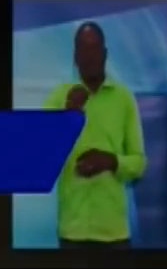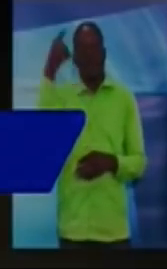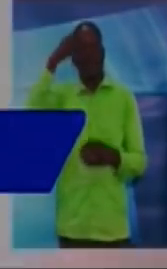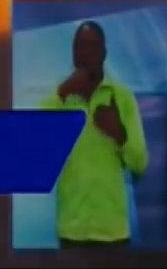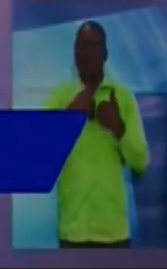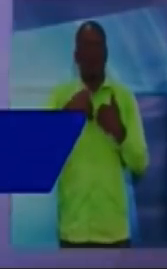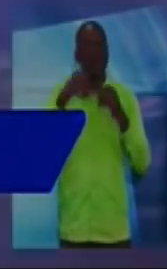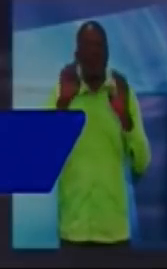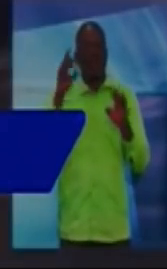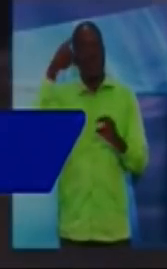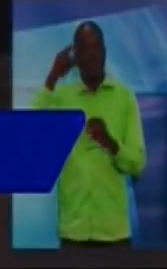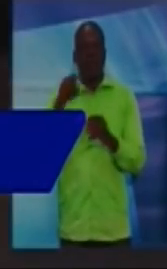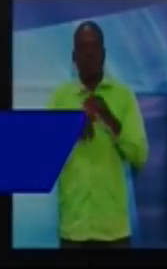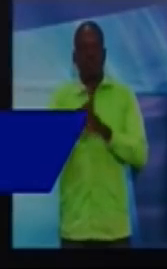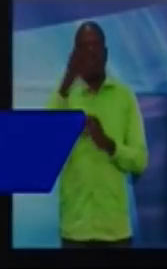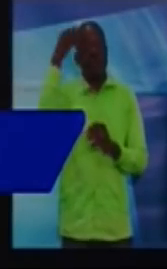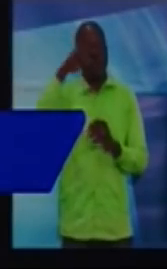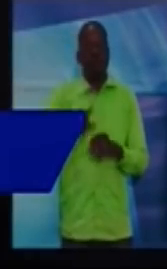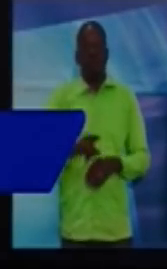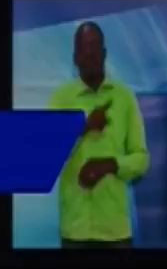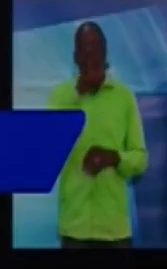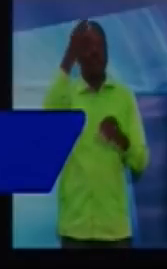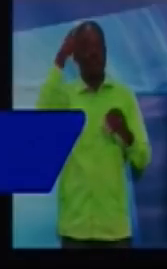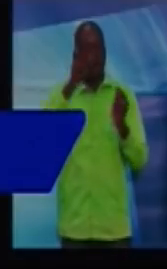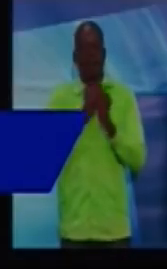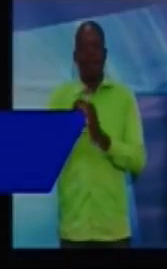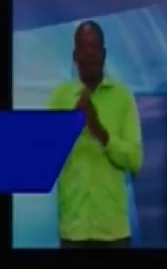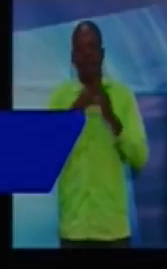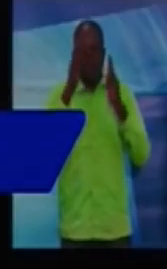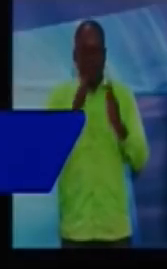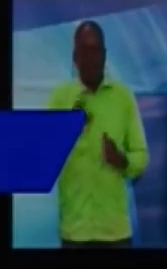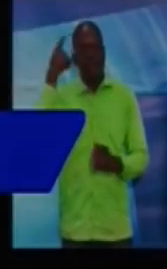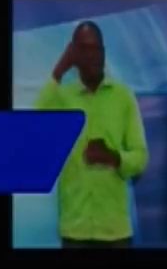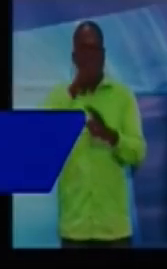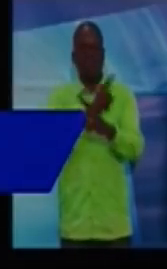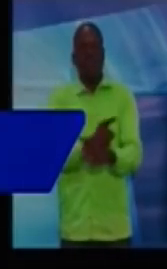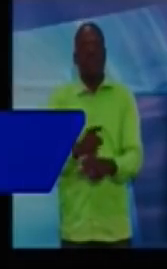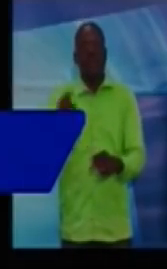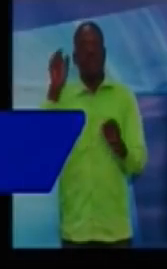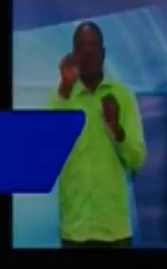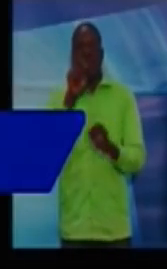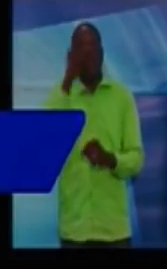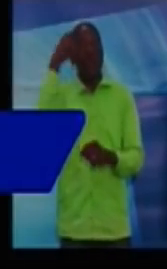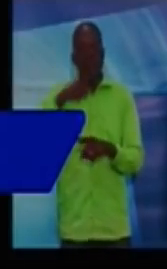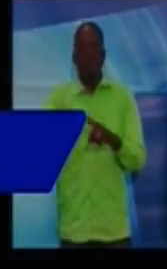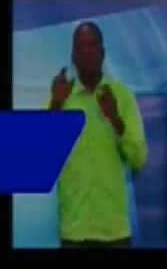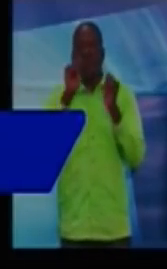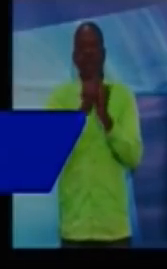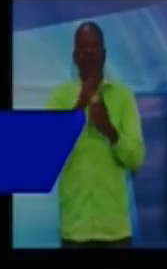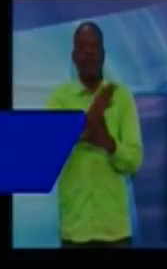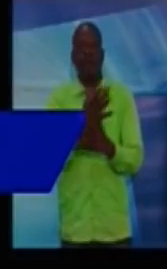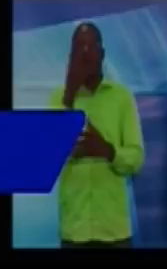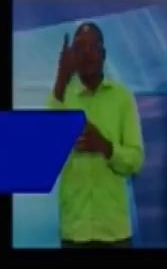pas hésité à abattre un drone américain. La localisation exacte qui a justifié la frappe est le point de divergence entre les deux